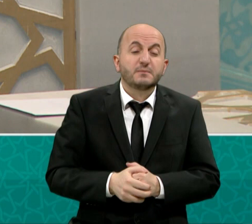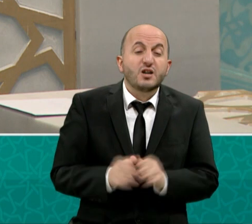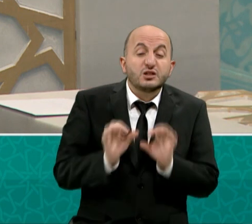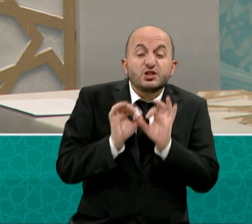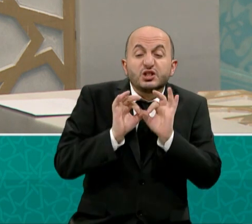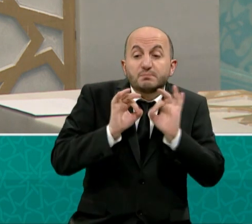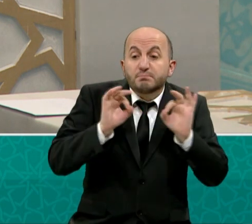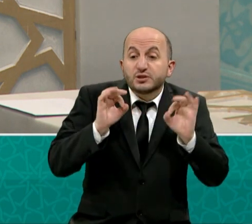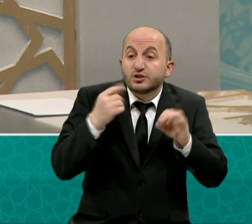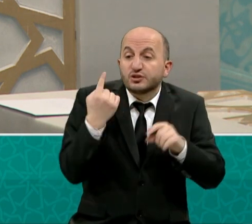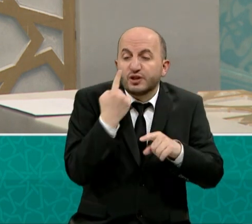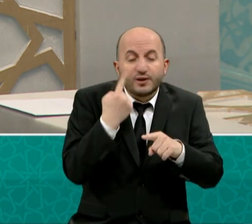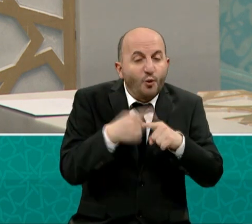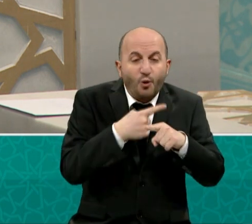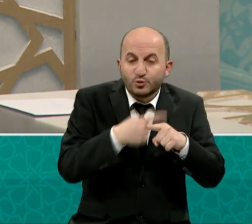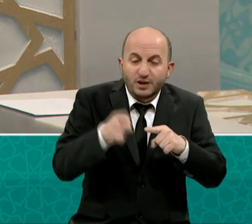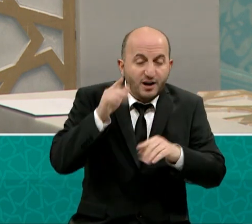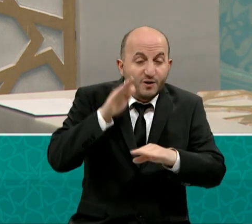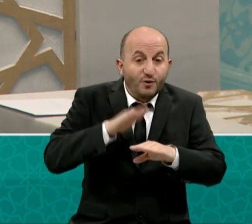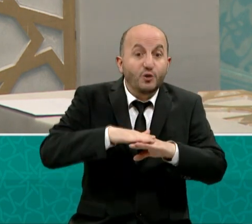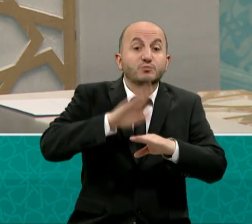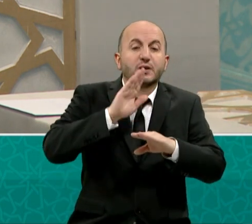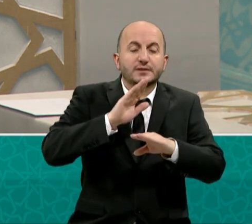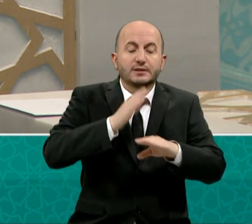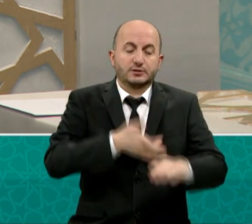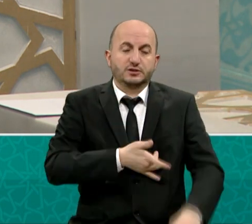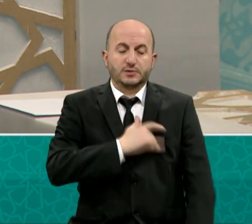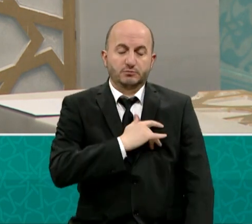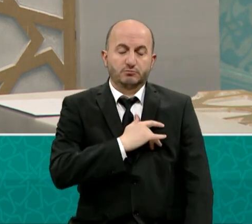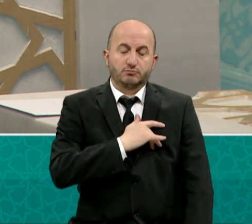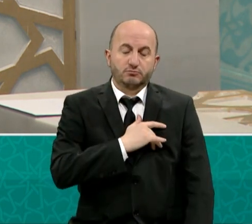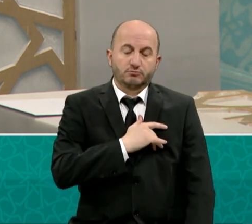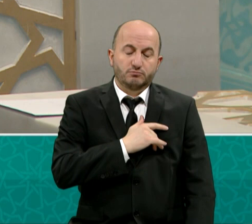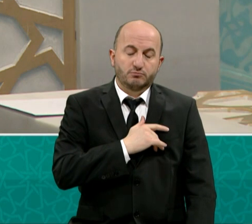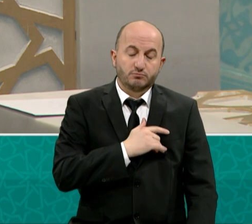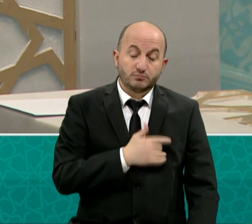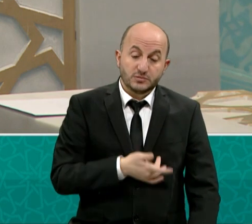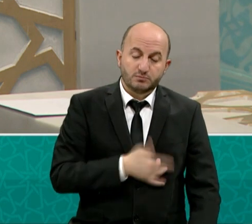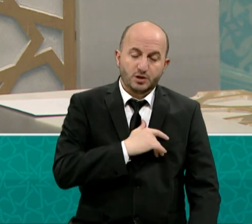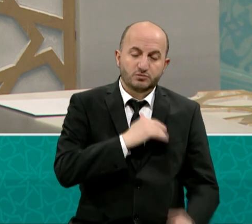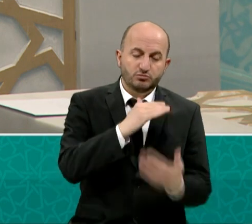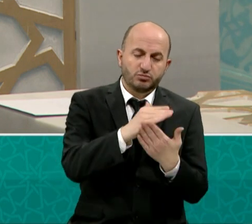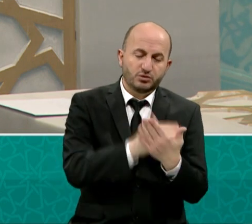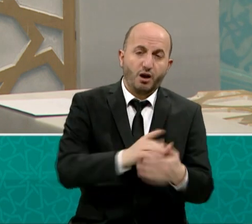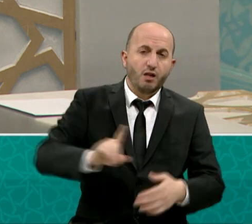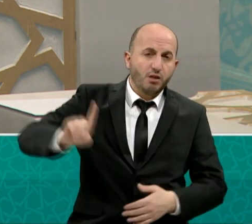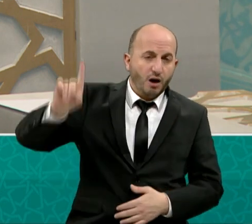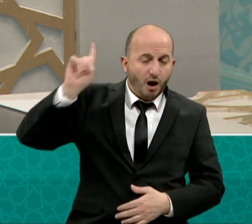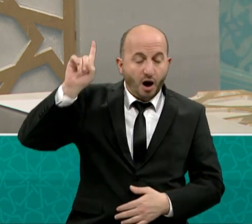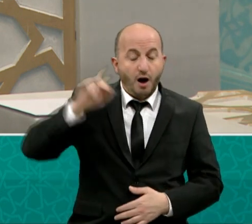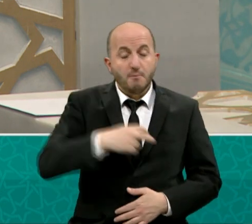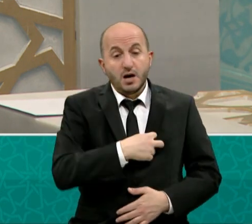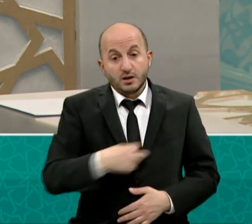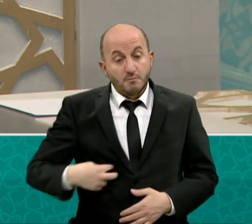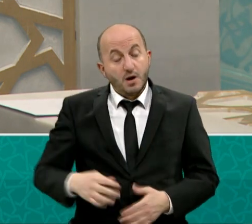hiçbir varlığı Allah'a ortak koşmadan inanmak imandır. Ve iman esasları Allah'a,